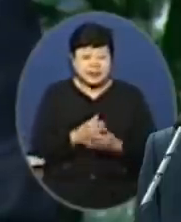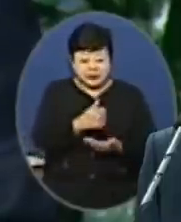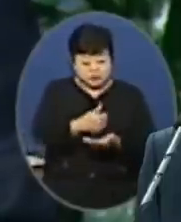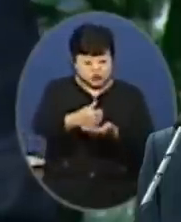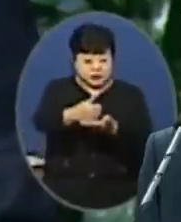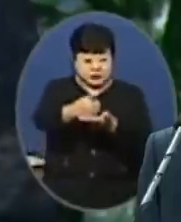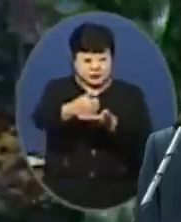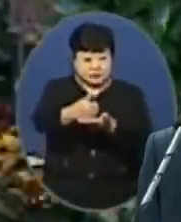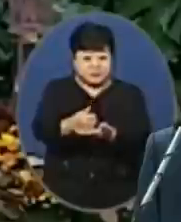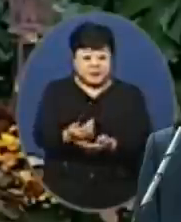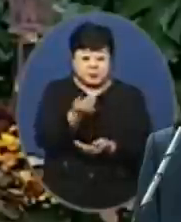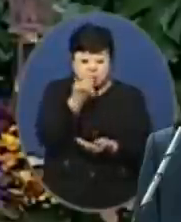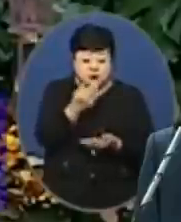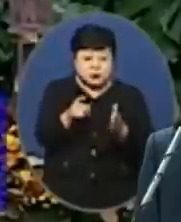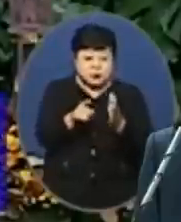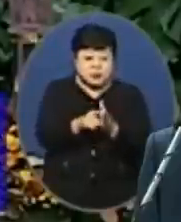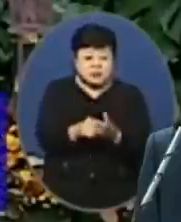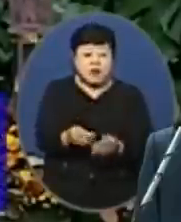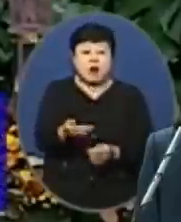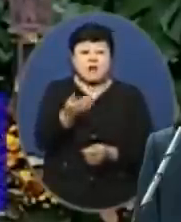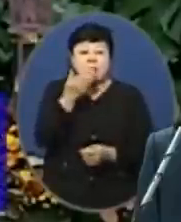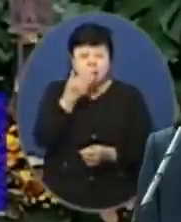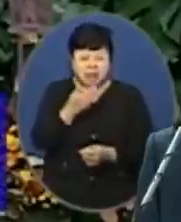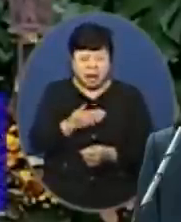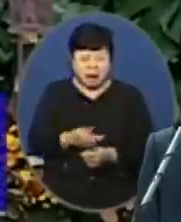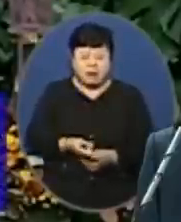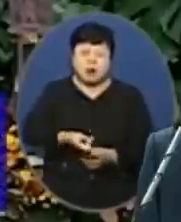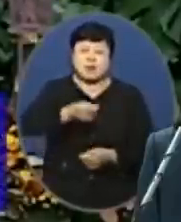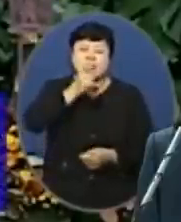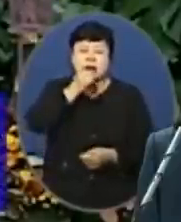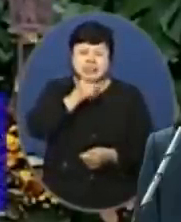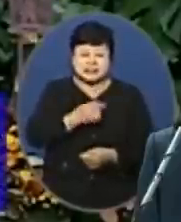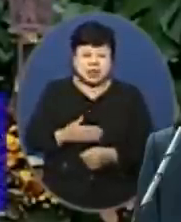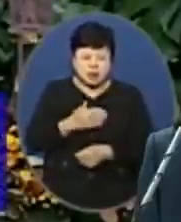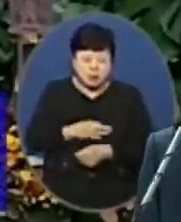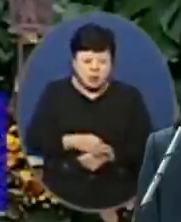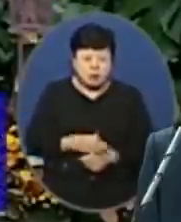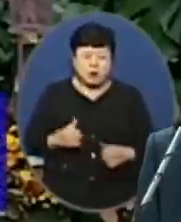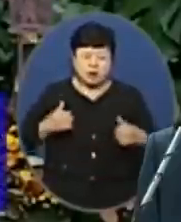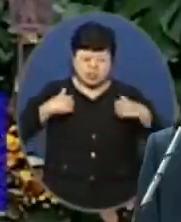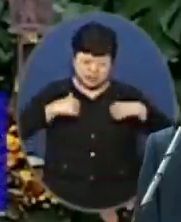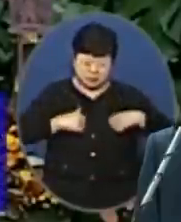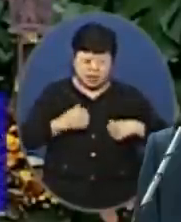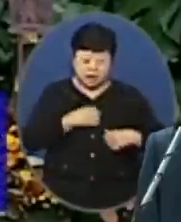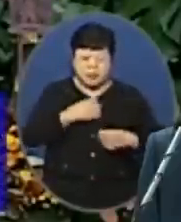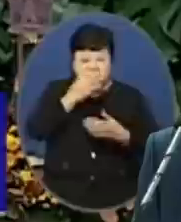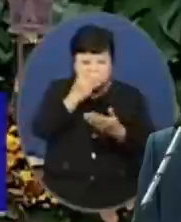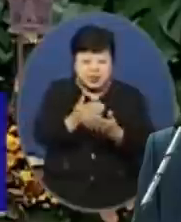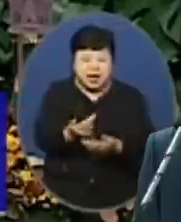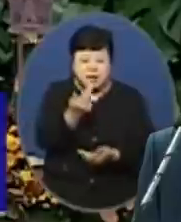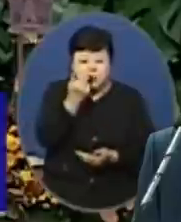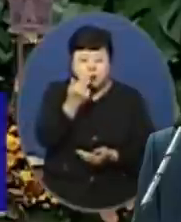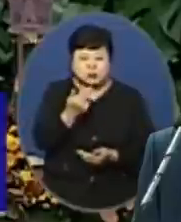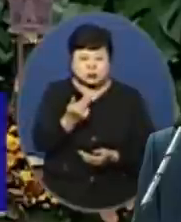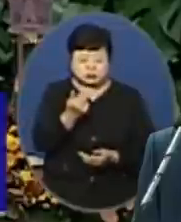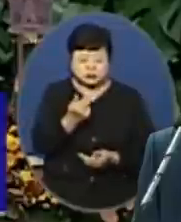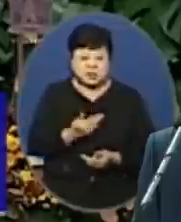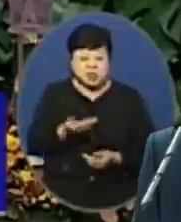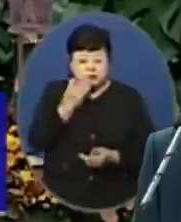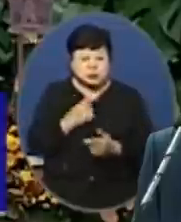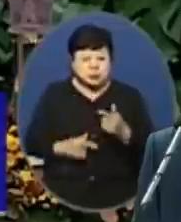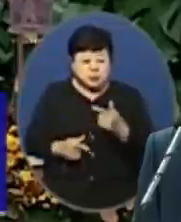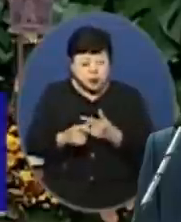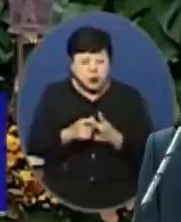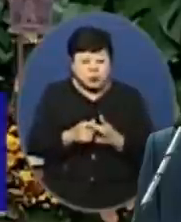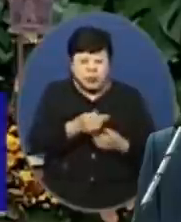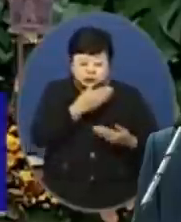주님은 목숨을 위하여 무엇을 먹을까 무엇을 마실까 몸을 위하여 무엇을 입을까 염려하지 말라. 목숨이